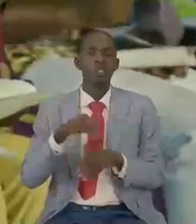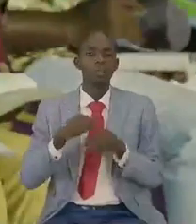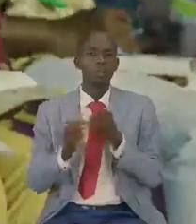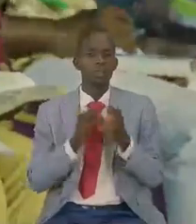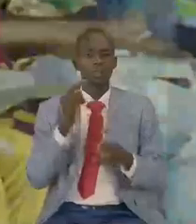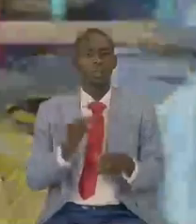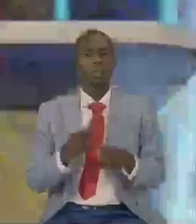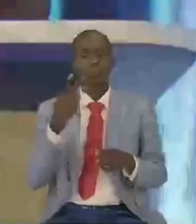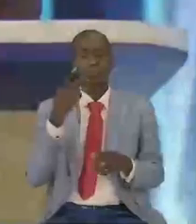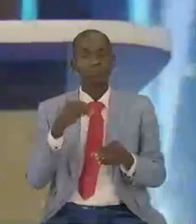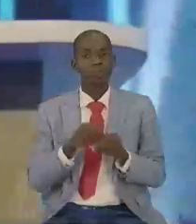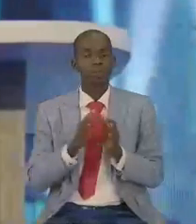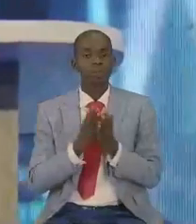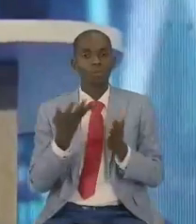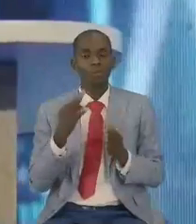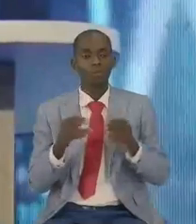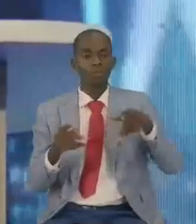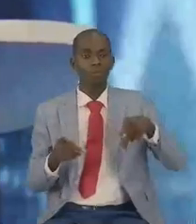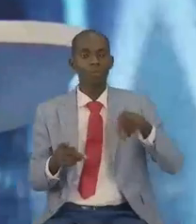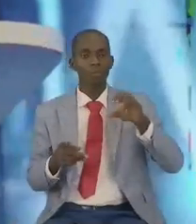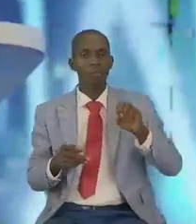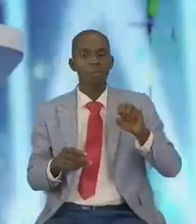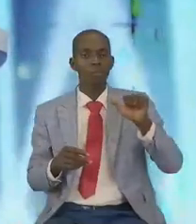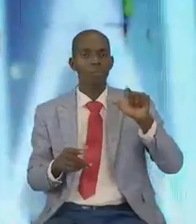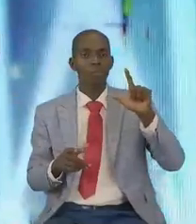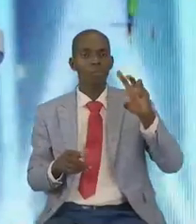Jésus. Psaume 109.